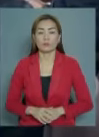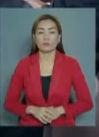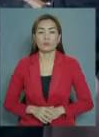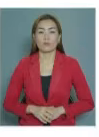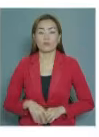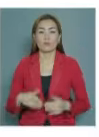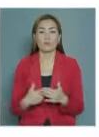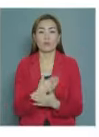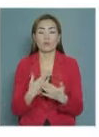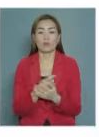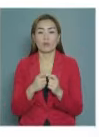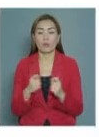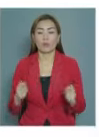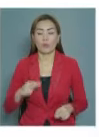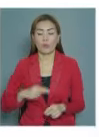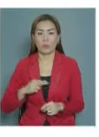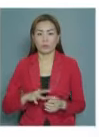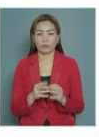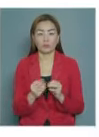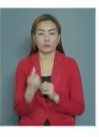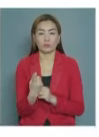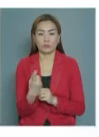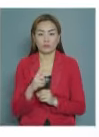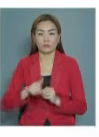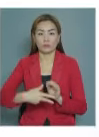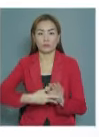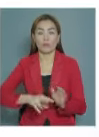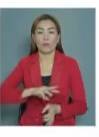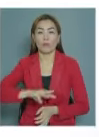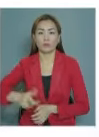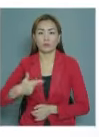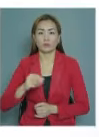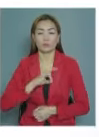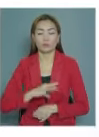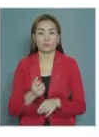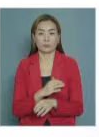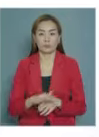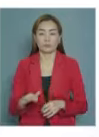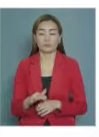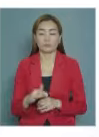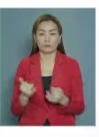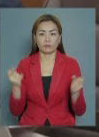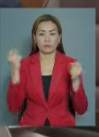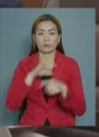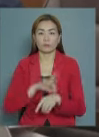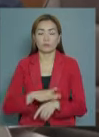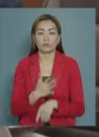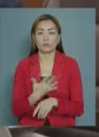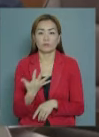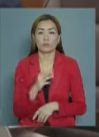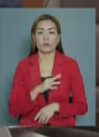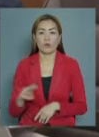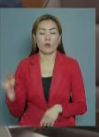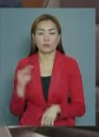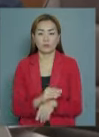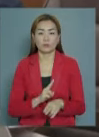мониторинг директорының жұмысы бойынша біз 11,8 миллион гектар пайдаланбай жатқан жерден анықтадық. 5 миллион